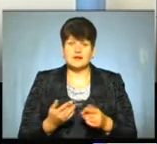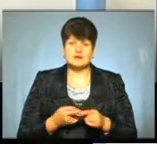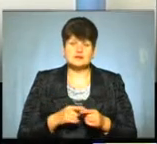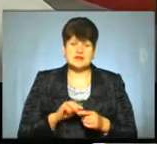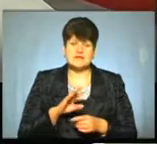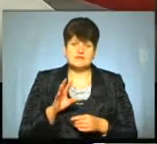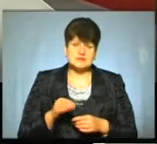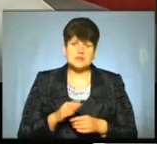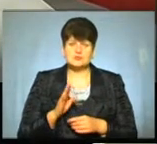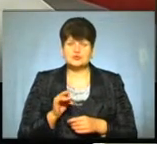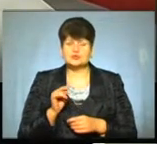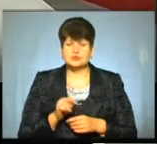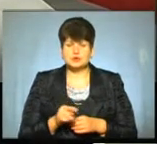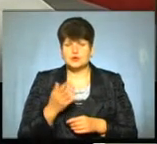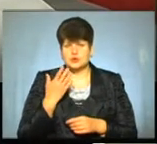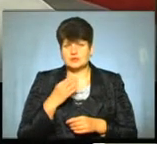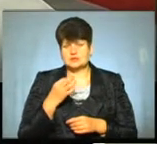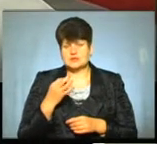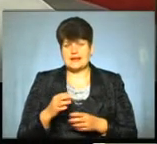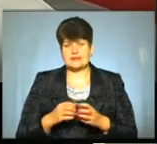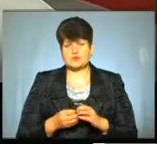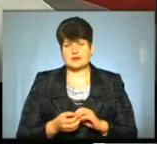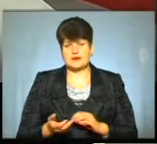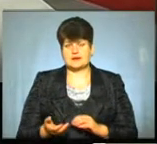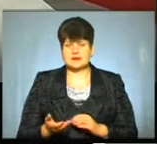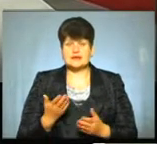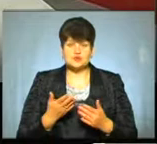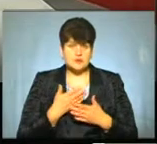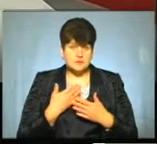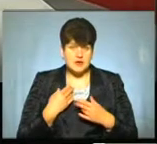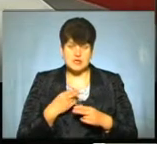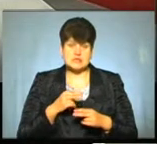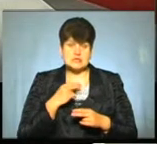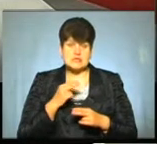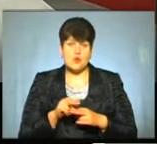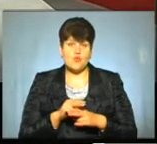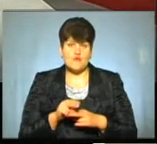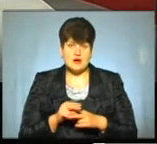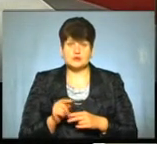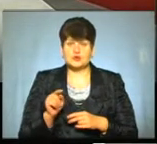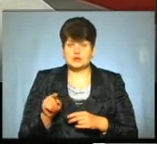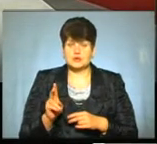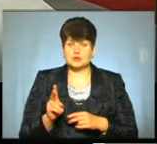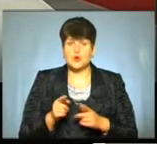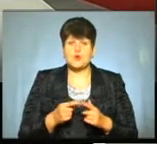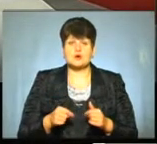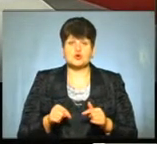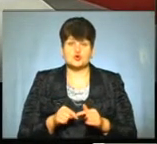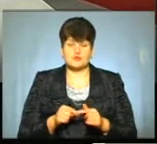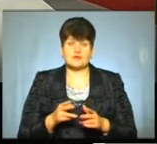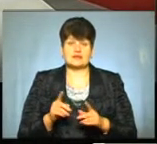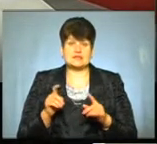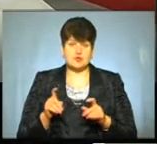але це все буде тоді, коли вже оприлюднені будуть результати. Якщо немає зауважень до тих, хто